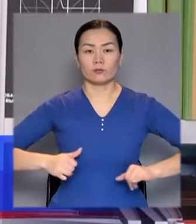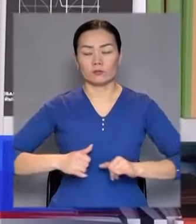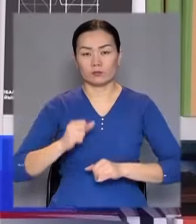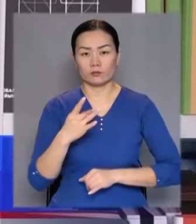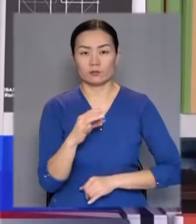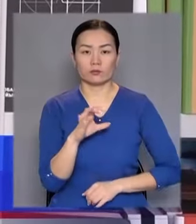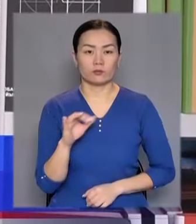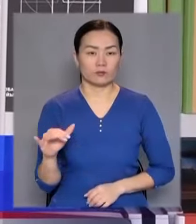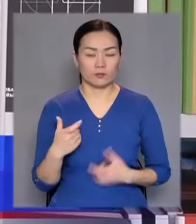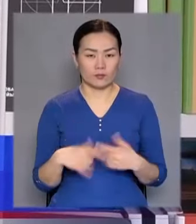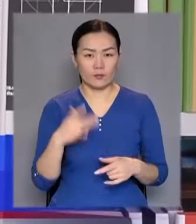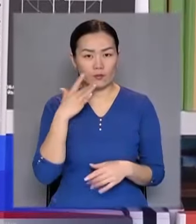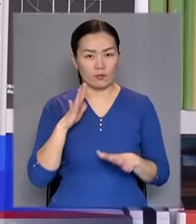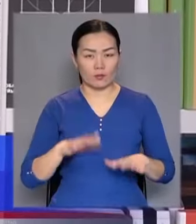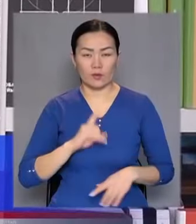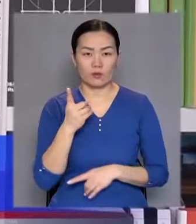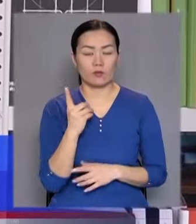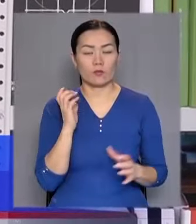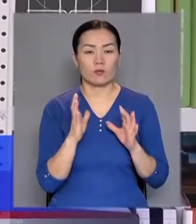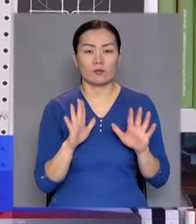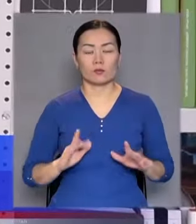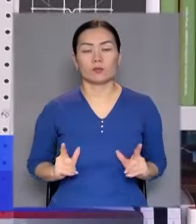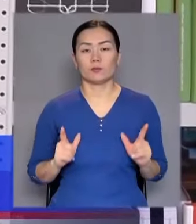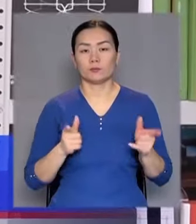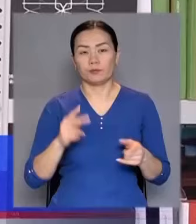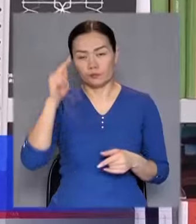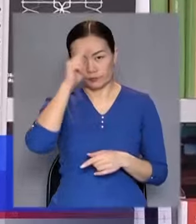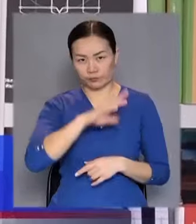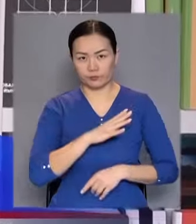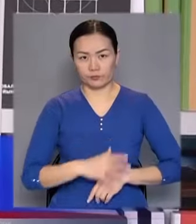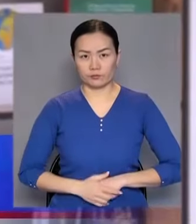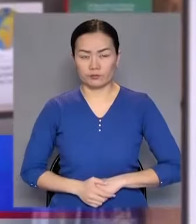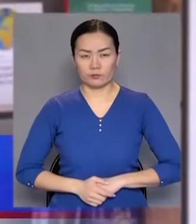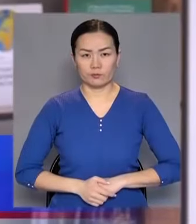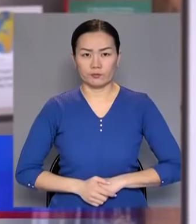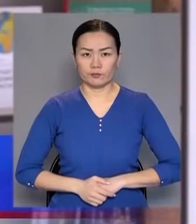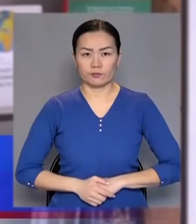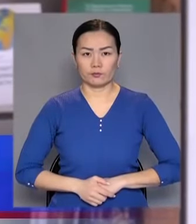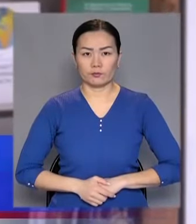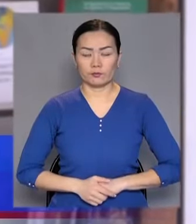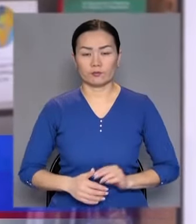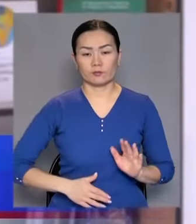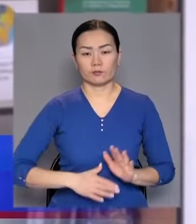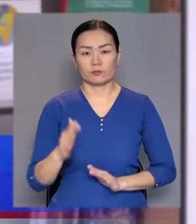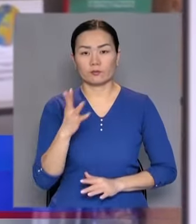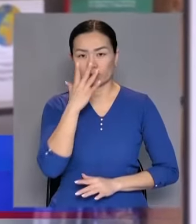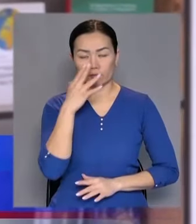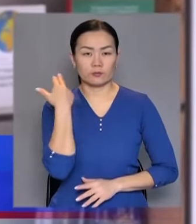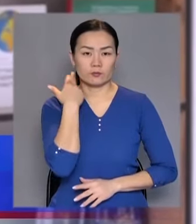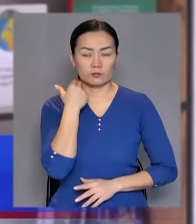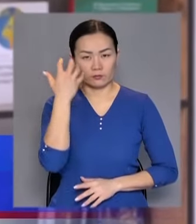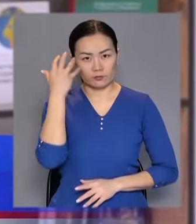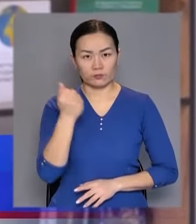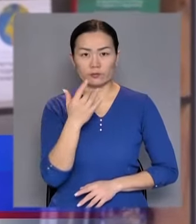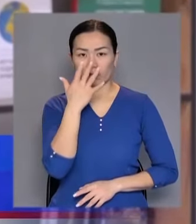IELTS тапсырып, Америкадағы ең белді университеттің бірінде оқып келген. Мен кішкентай кезімнен шетелде оқуды армандадым.